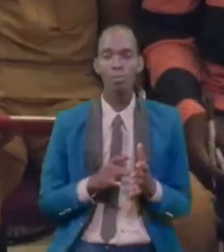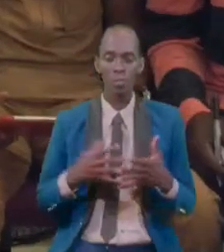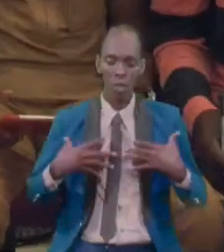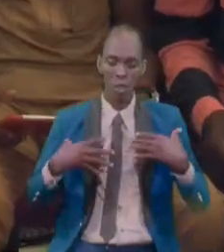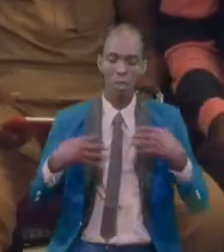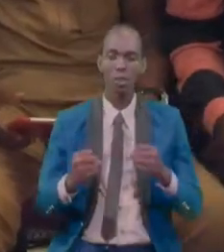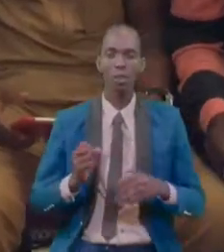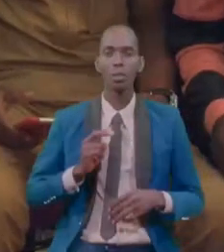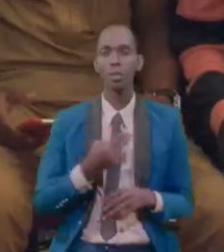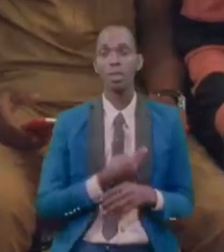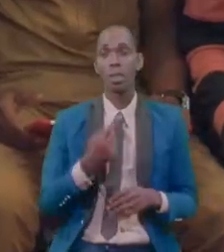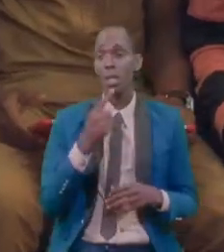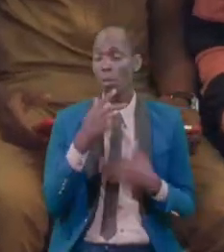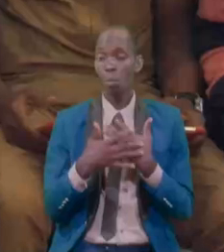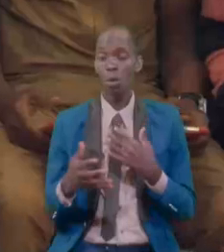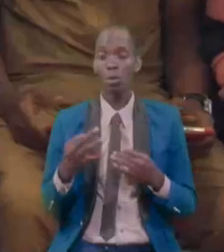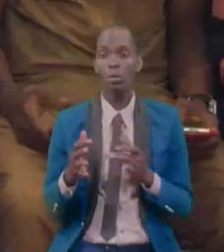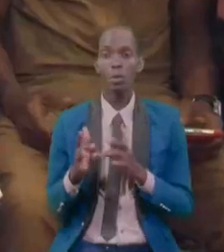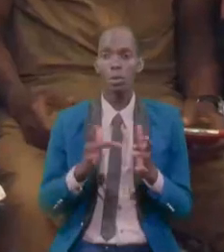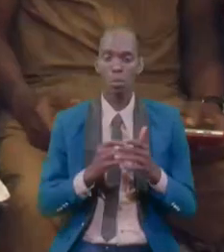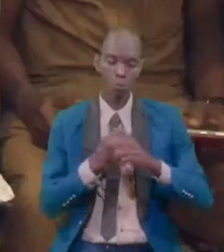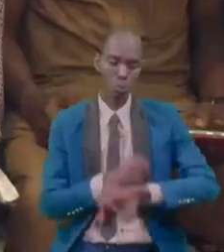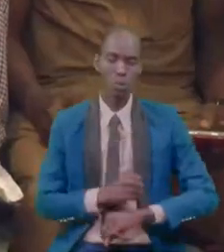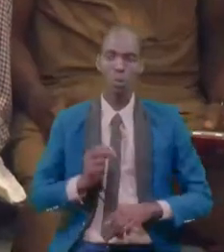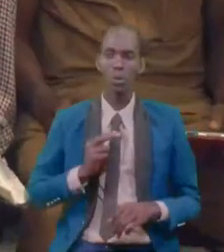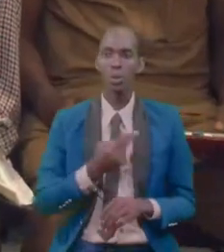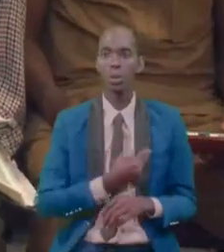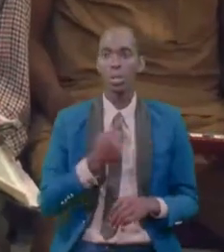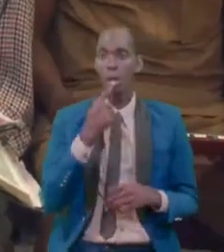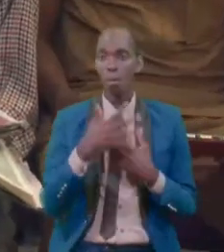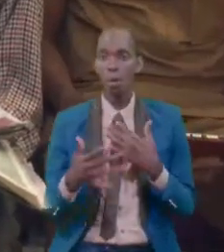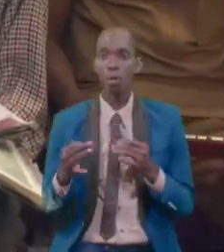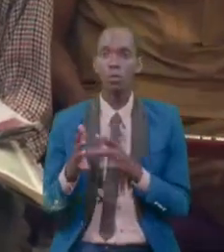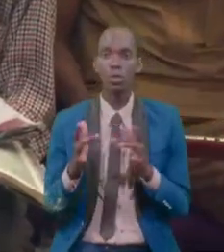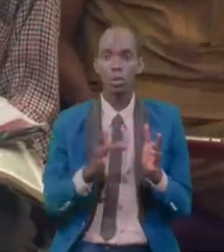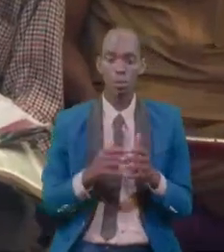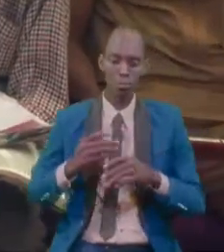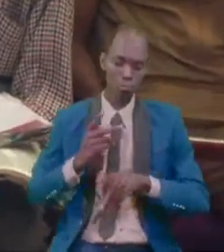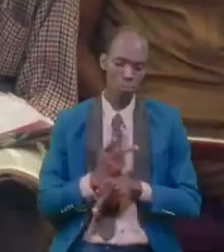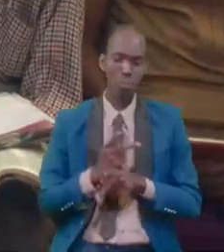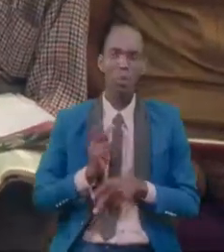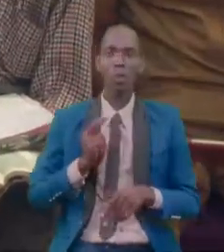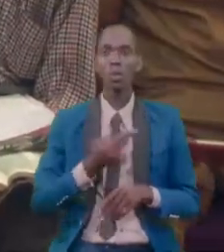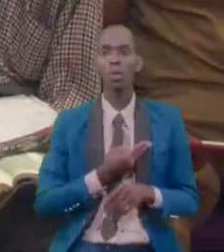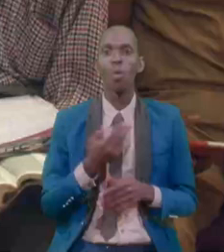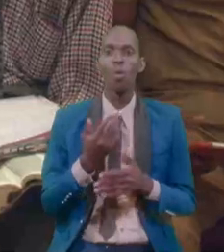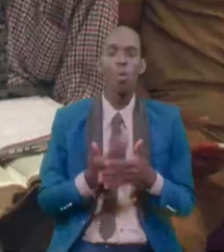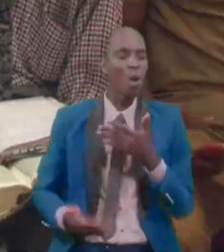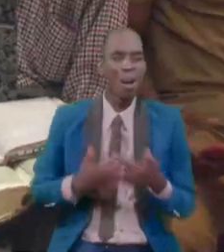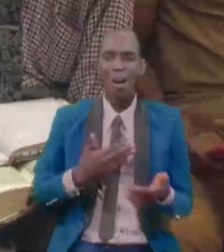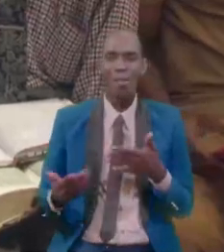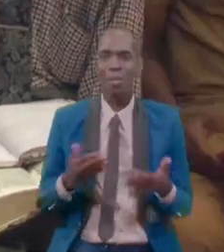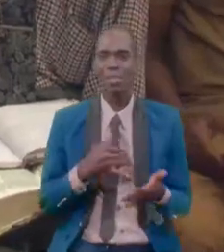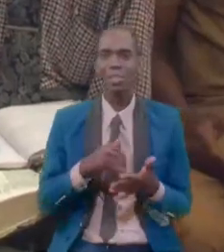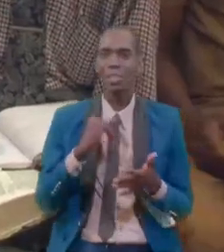Jésus nous guérit. Le sang de Jésus nous protège. Le sang de Jésus nous préserve.